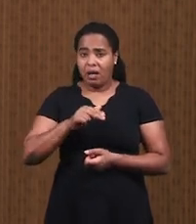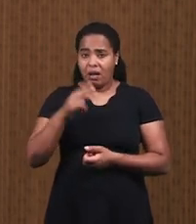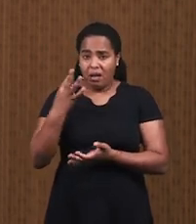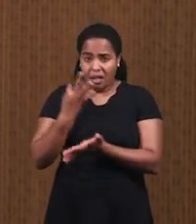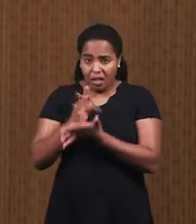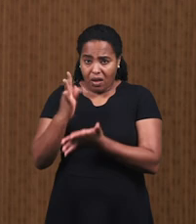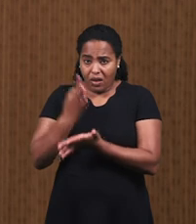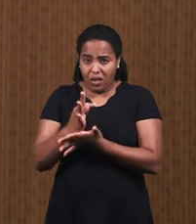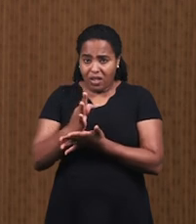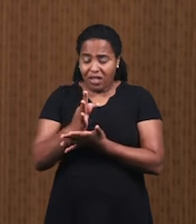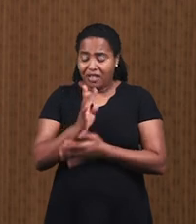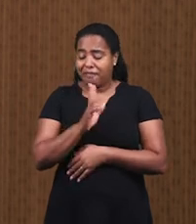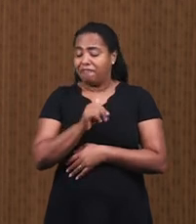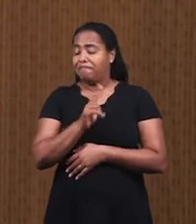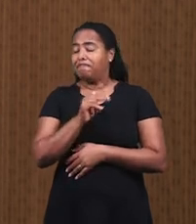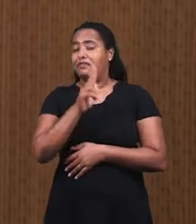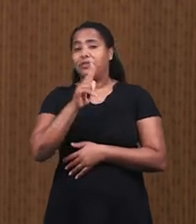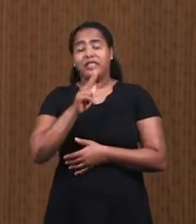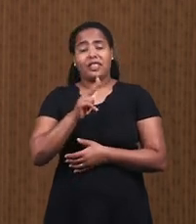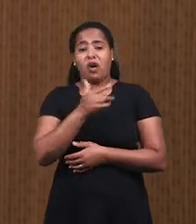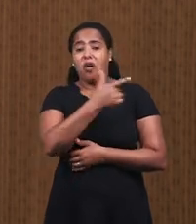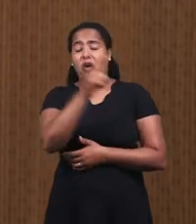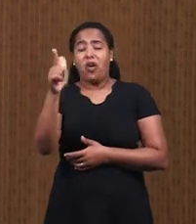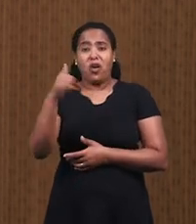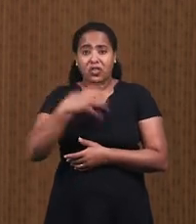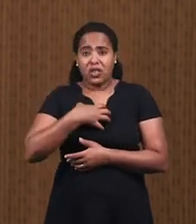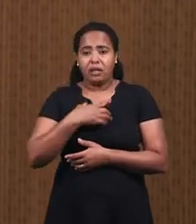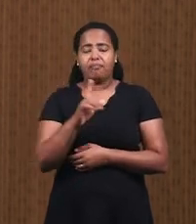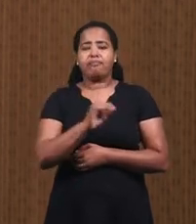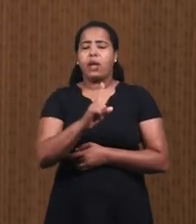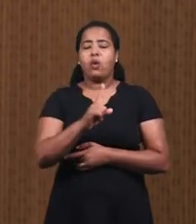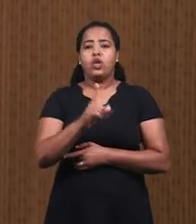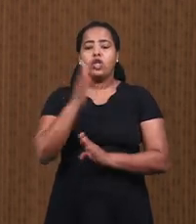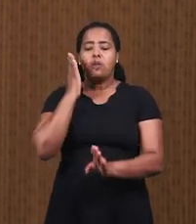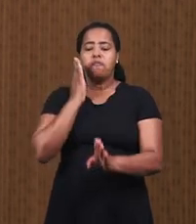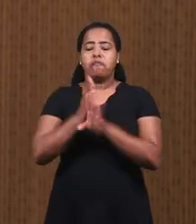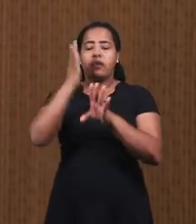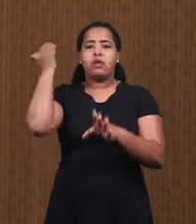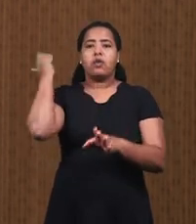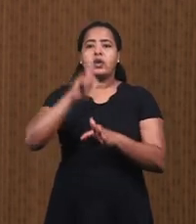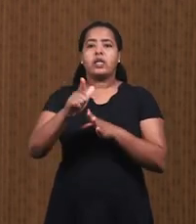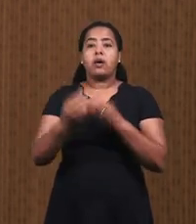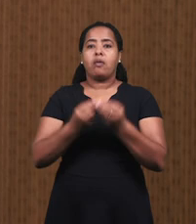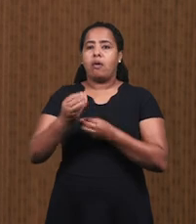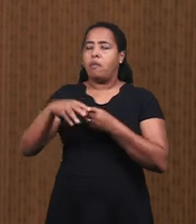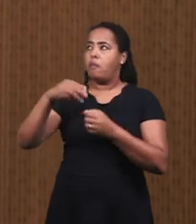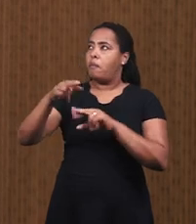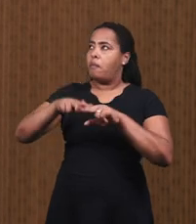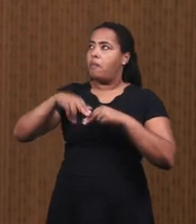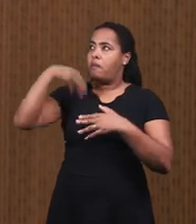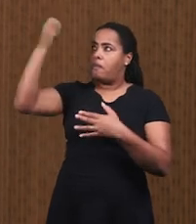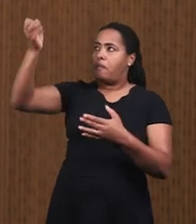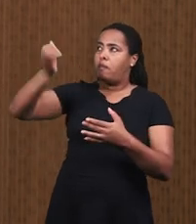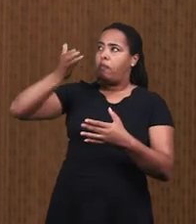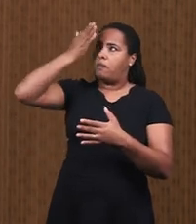Теологии тоже никогда. Любым другим образом, это только можно познать посредством откровения Духа